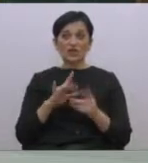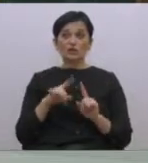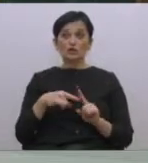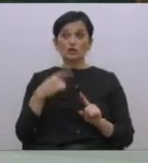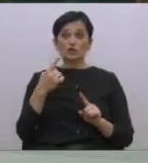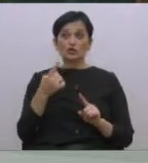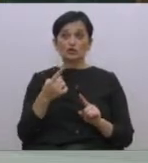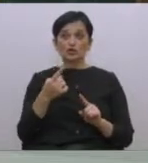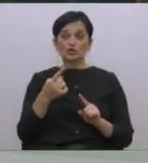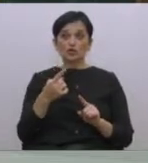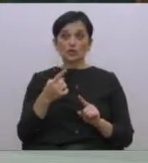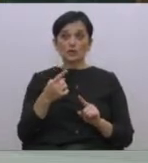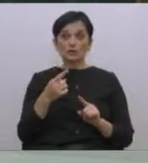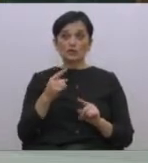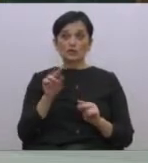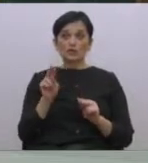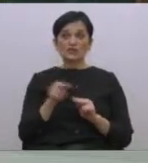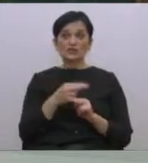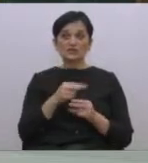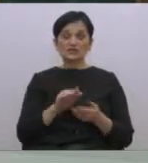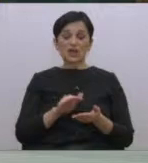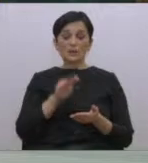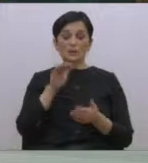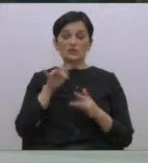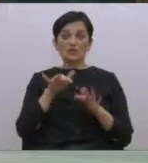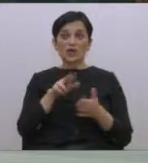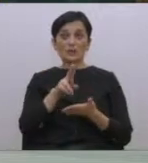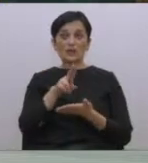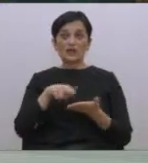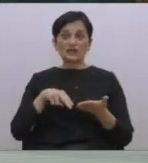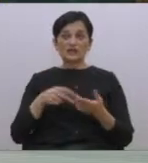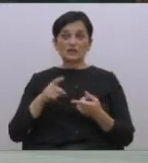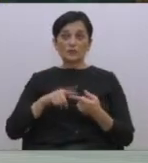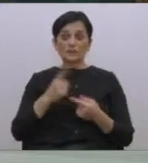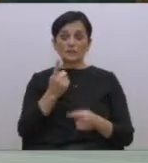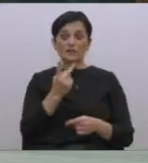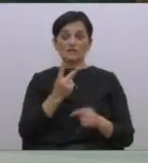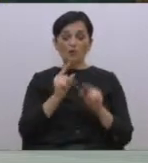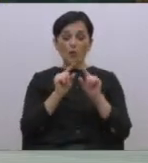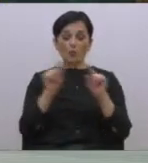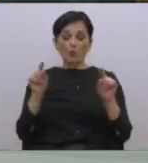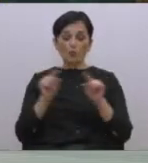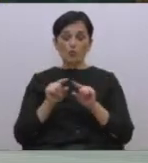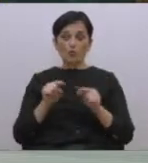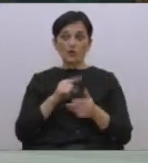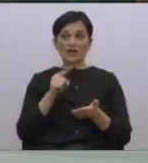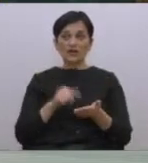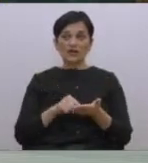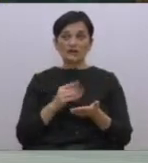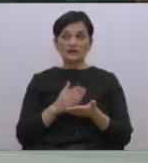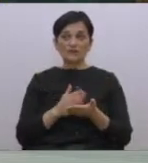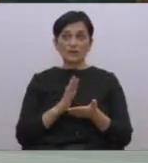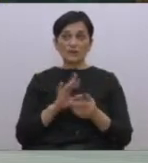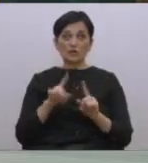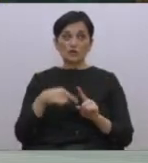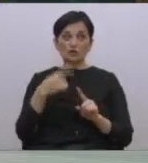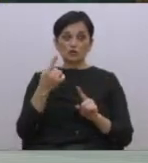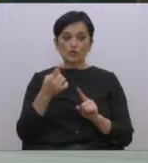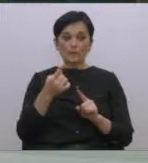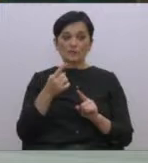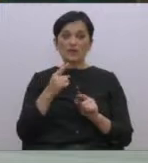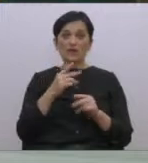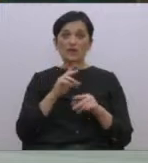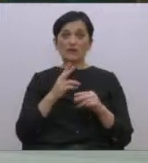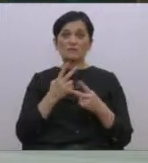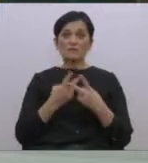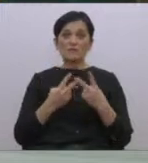შემდეგი სააღმასრულებლო საქმიანობის ლიცენზირების შესახებ პირველ მეორე მუხლებთან კითხვები არ არის. შემდეგი პატრონობის კოდექსში